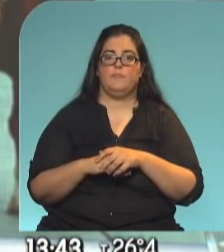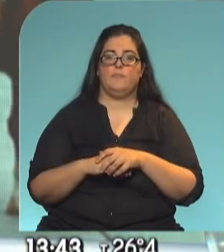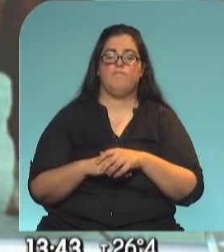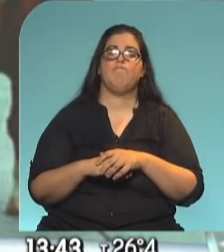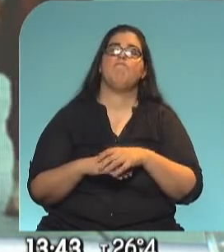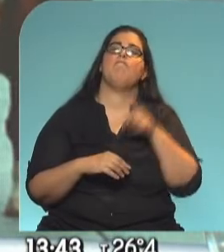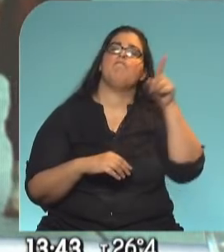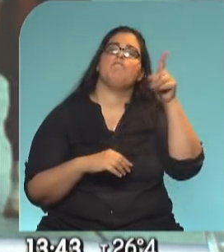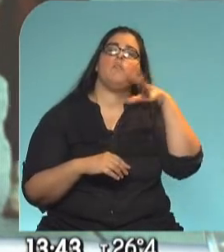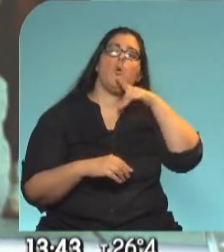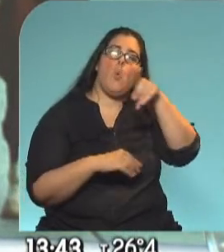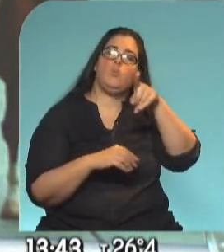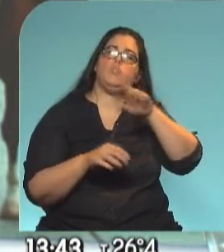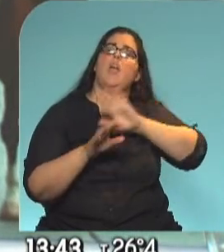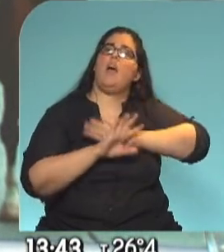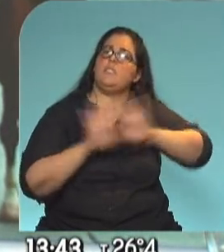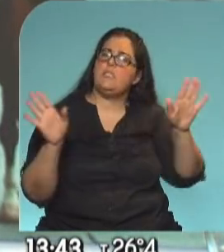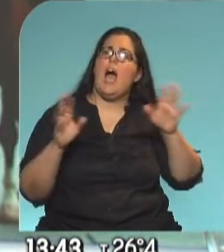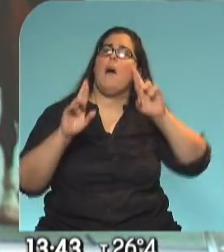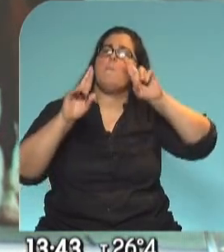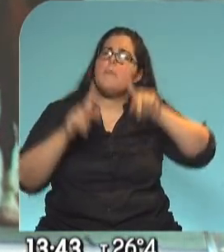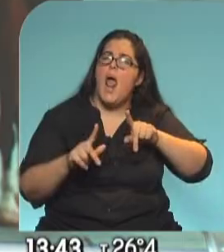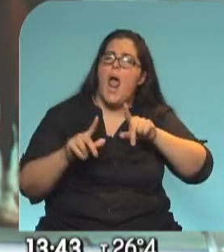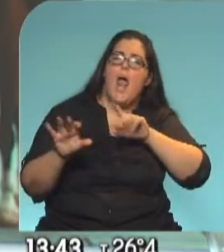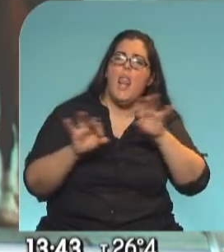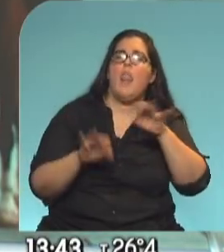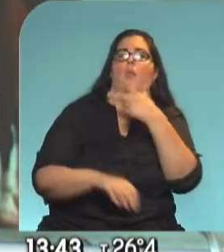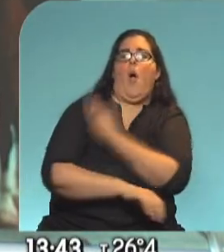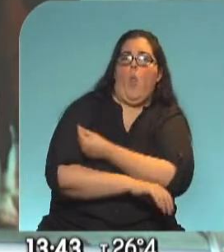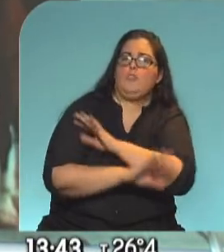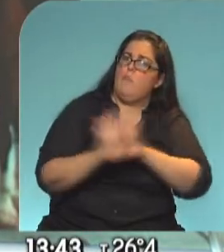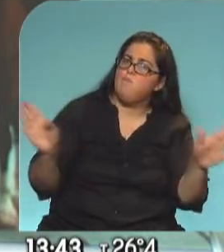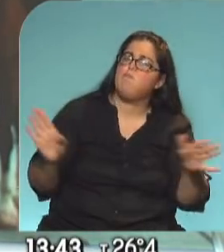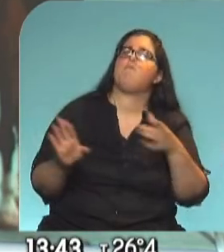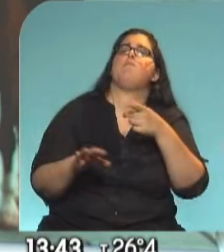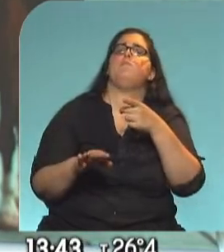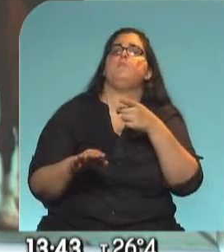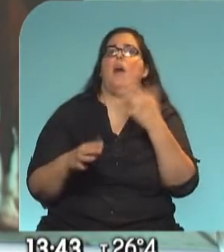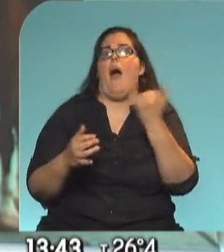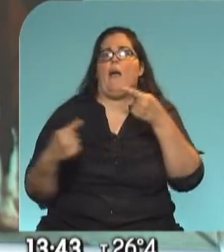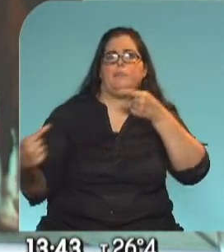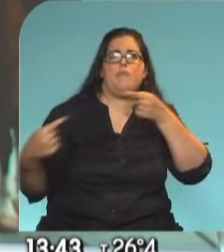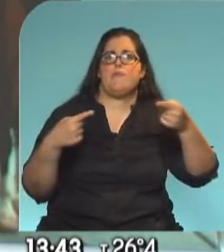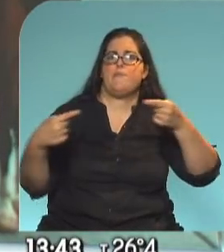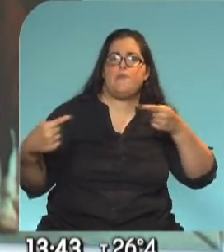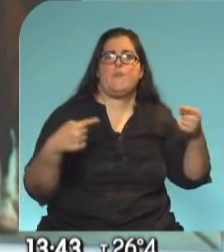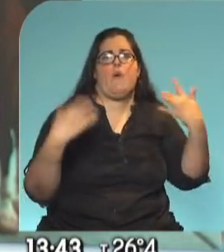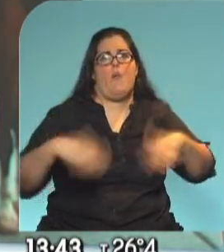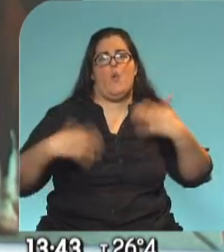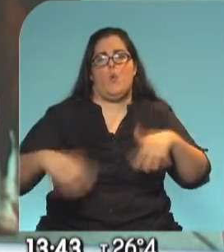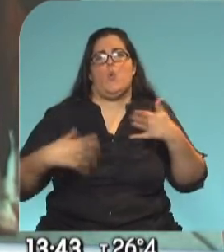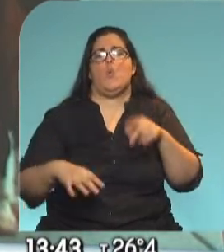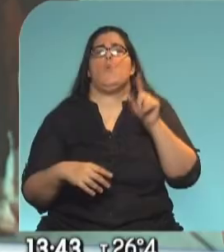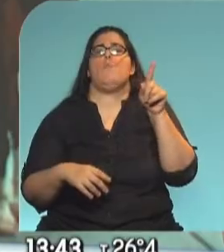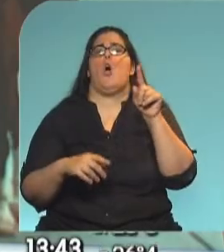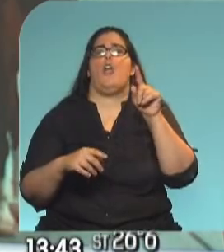Y en Rusia ya se inició el plan de vacunación con todas las controversias que está viendo, las reacciones que hay por la vacuna rusa, pero